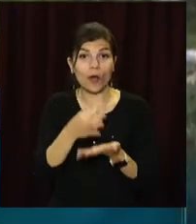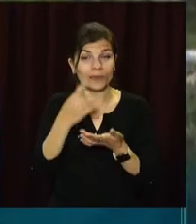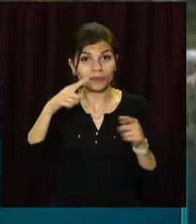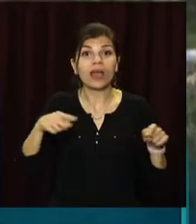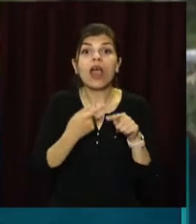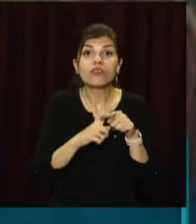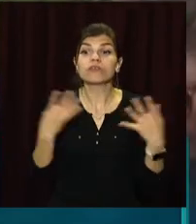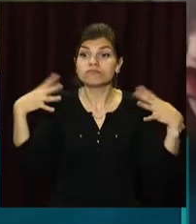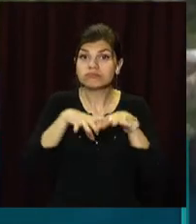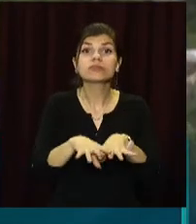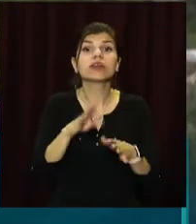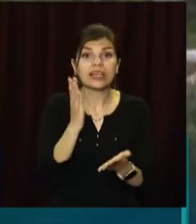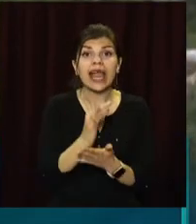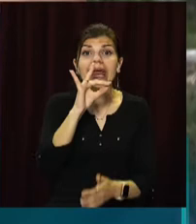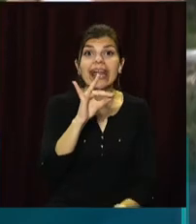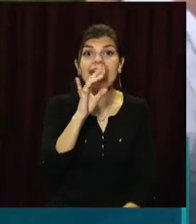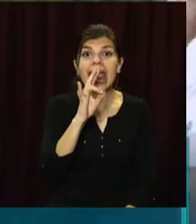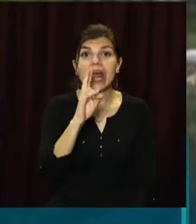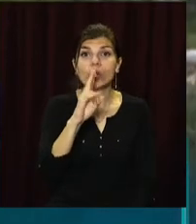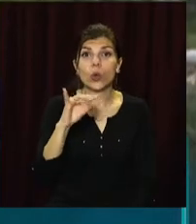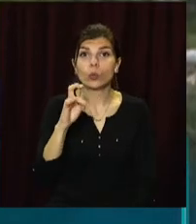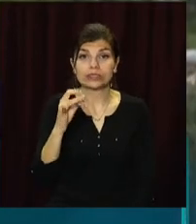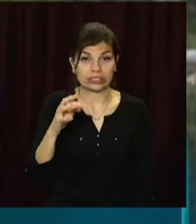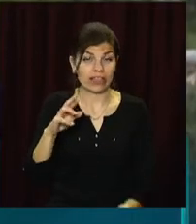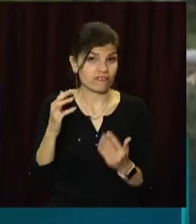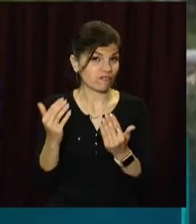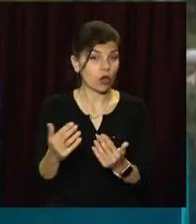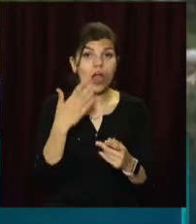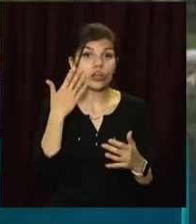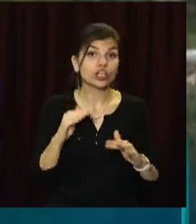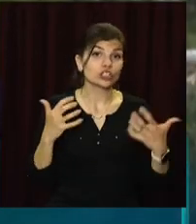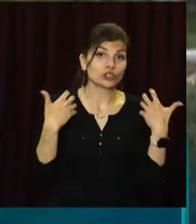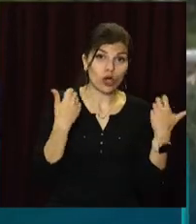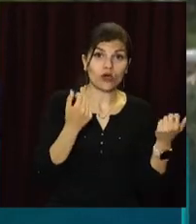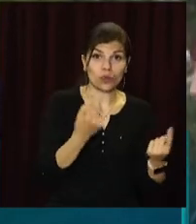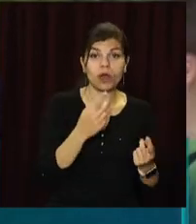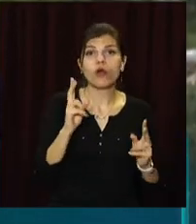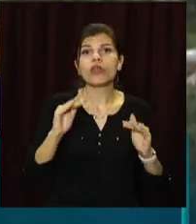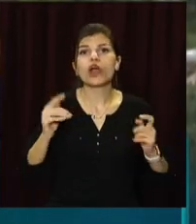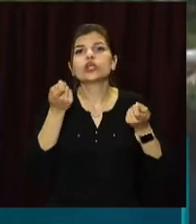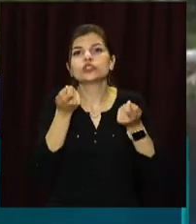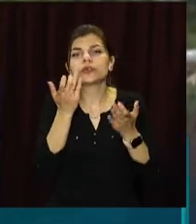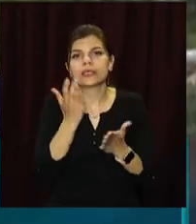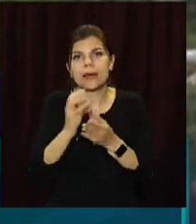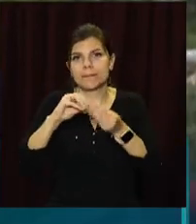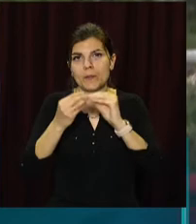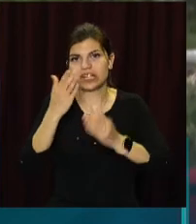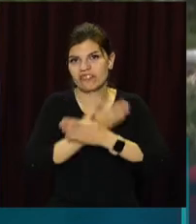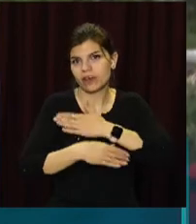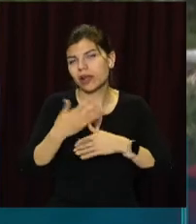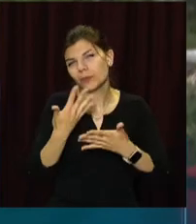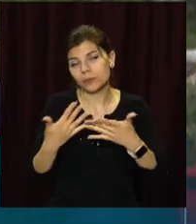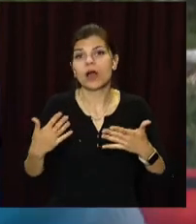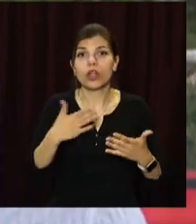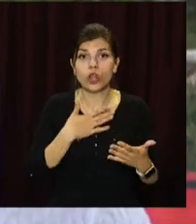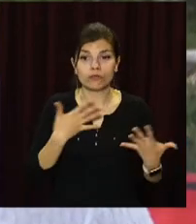коли діти здорові можуть спілкуватися з дітьми з інвалідністю. І таким образом наше